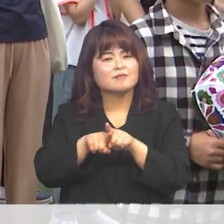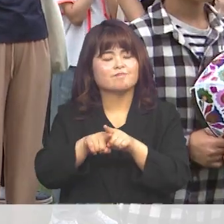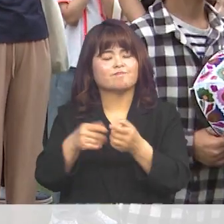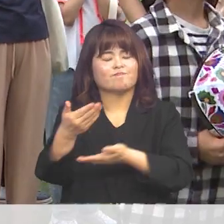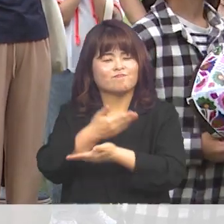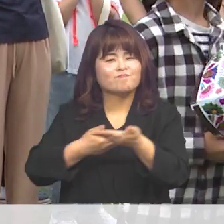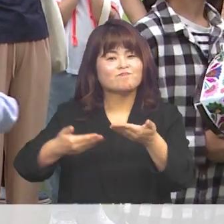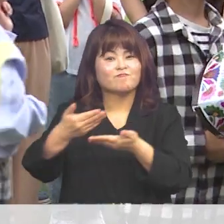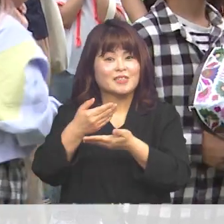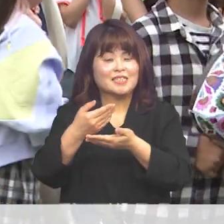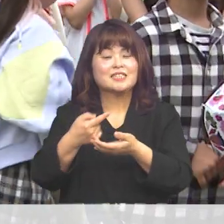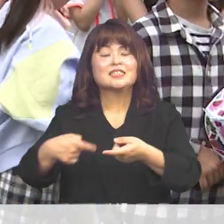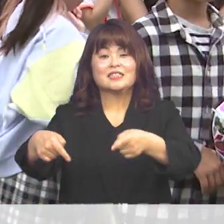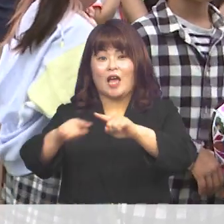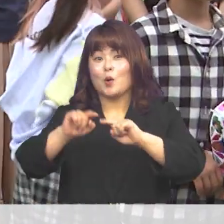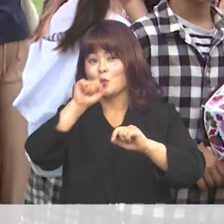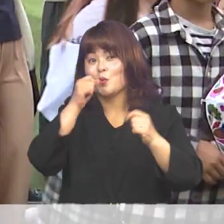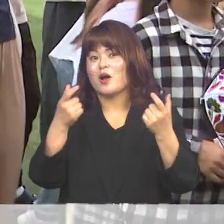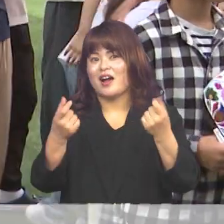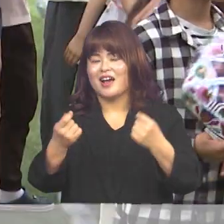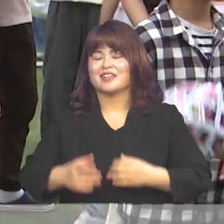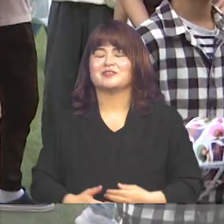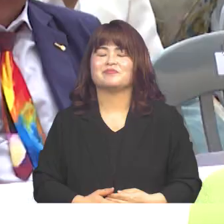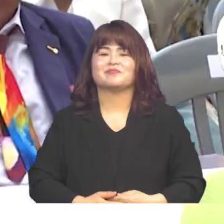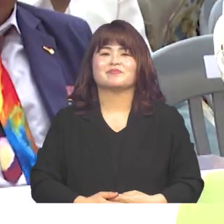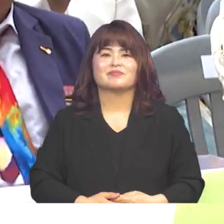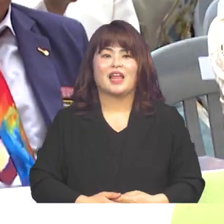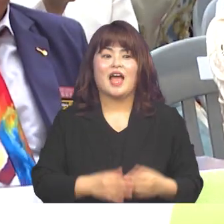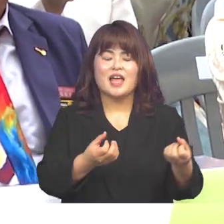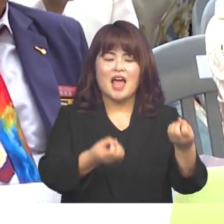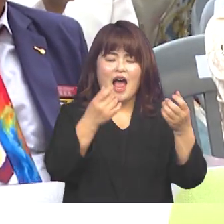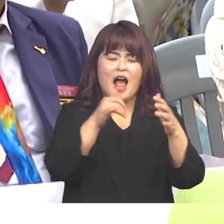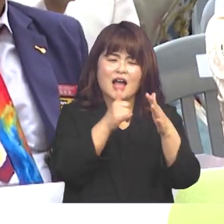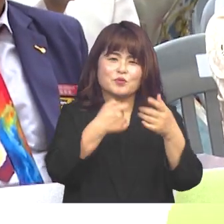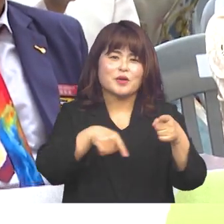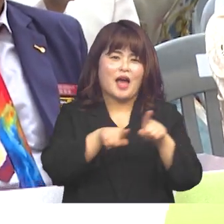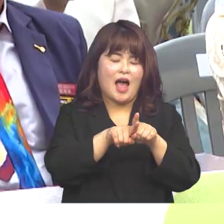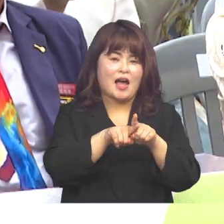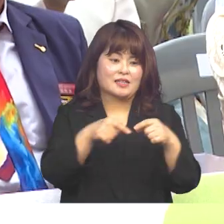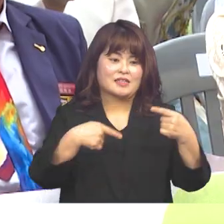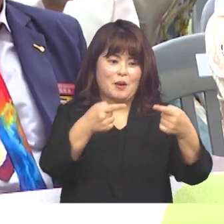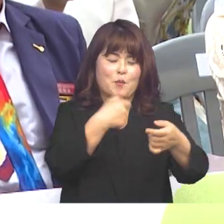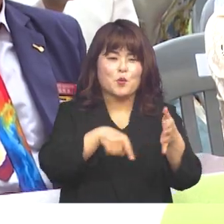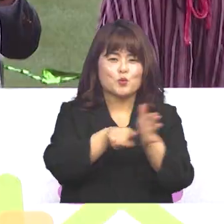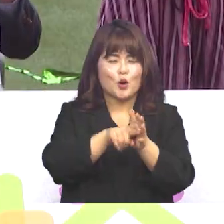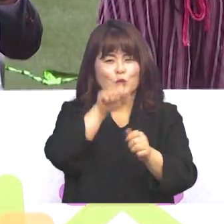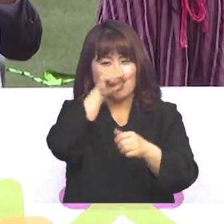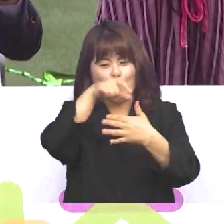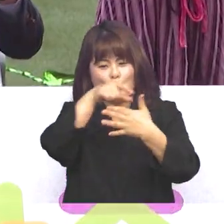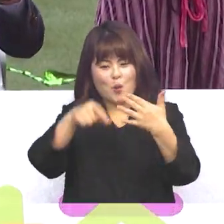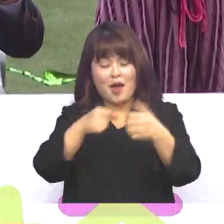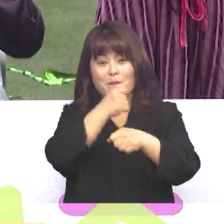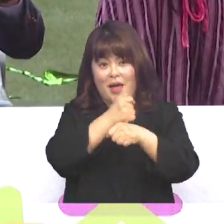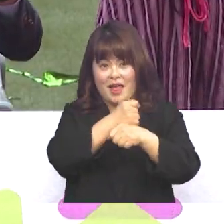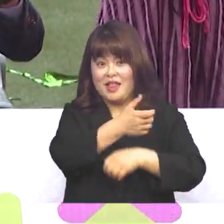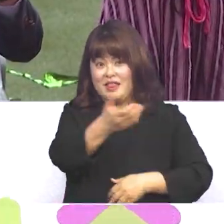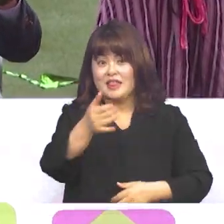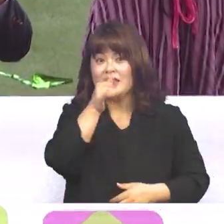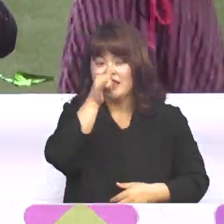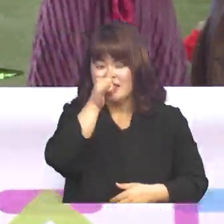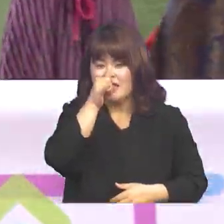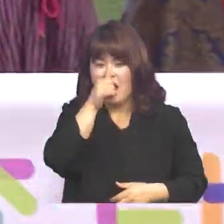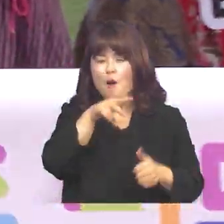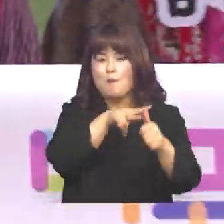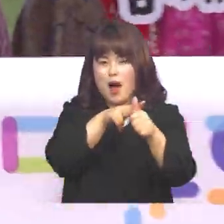같이 또 참여할 수 있으면 더 좋을 것 같습니다. 행사는 가족이 함께 참여할 수 있도록 내실 있는 프로그램으로